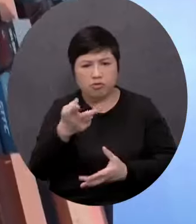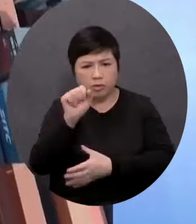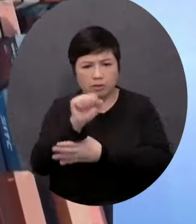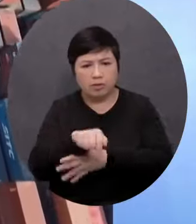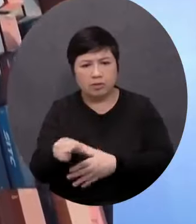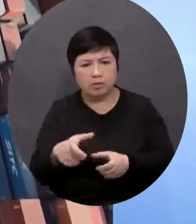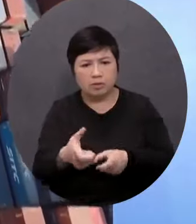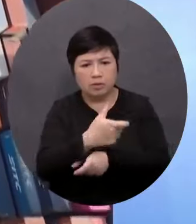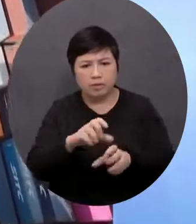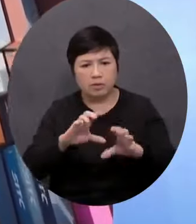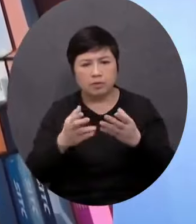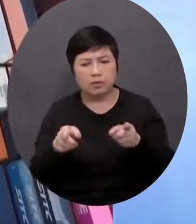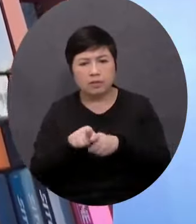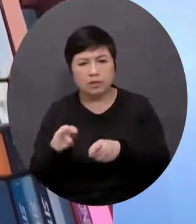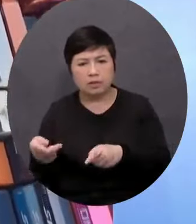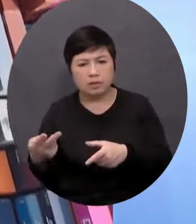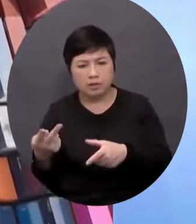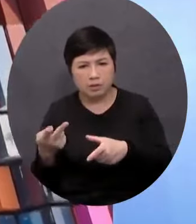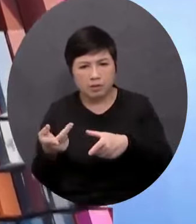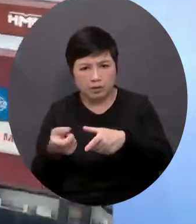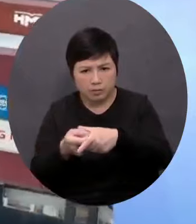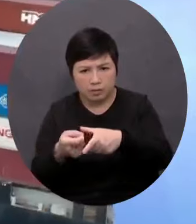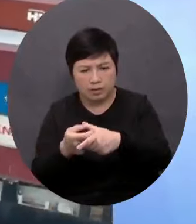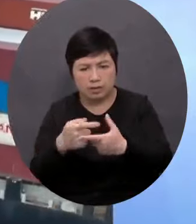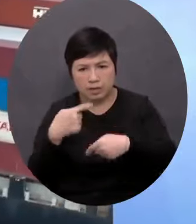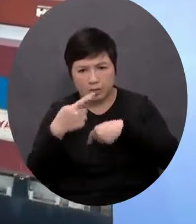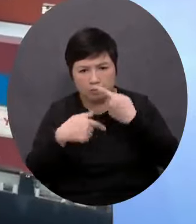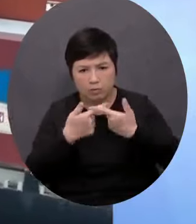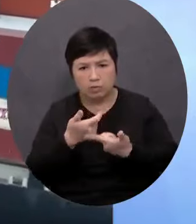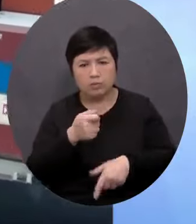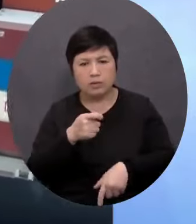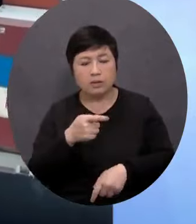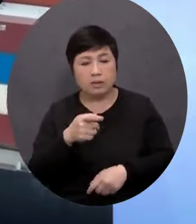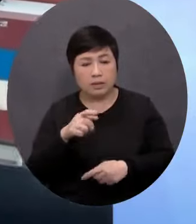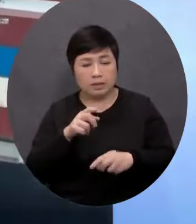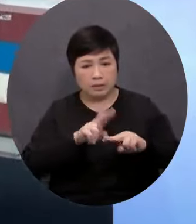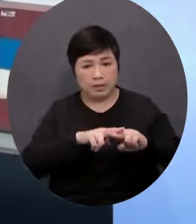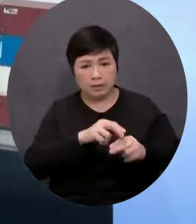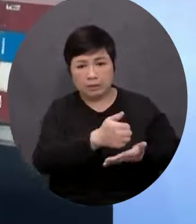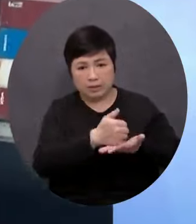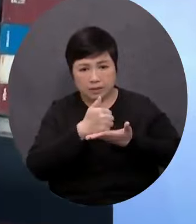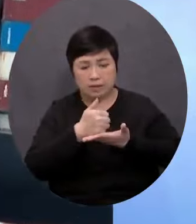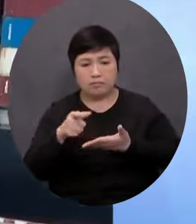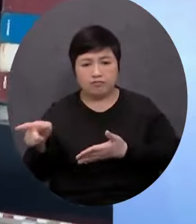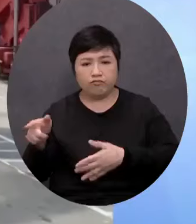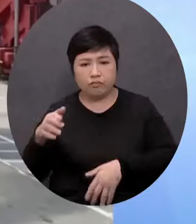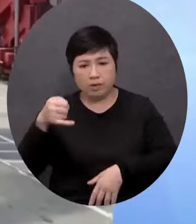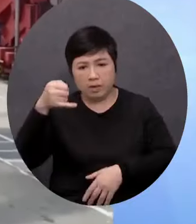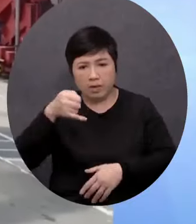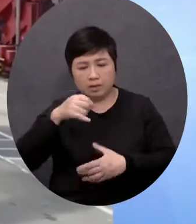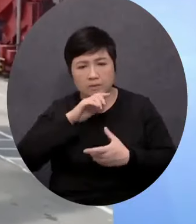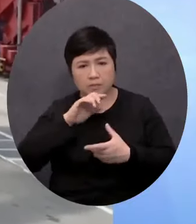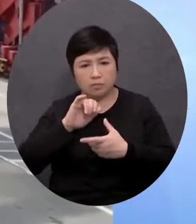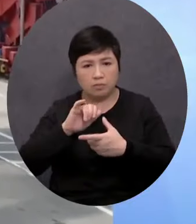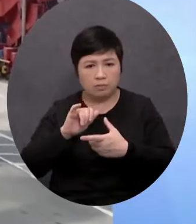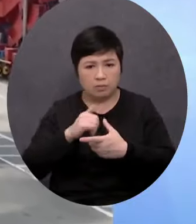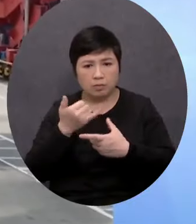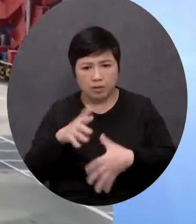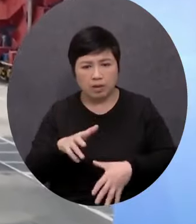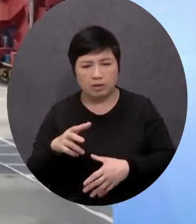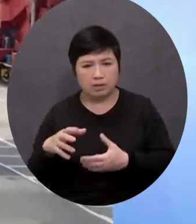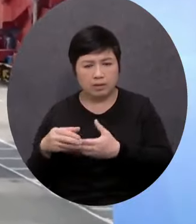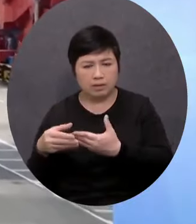務部願同雙方企業保持密切溝通，而應中方邀請，賴國將會在下半年率團訪華，